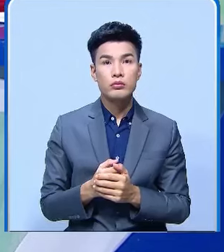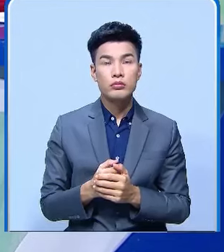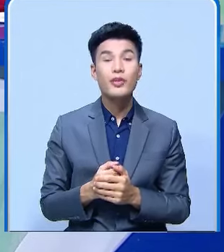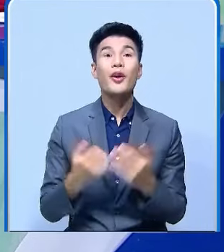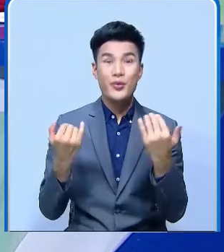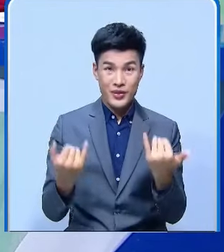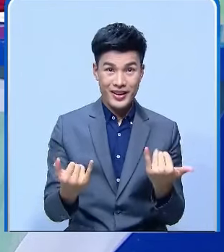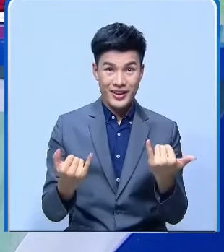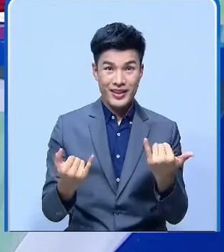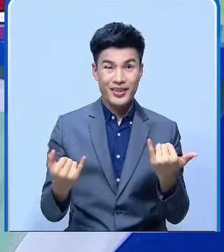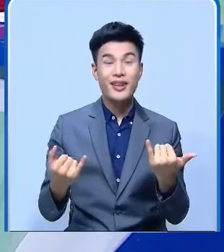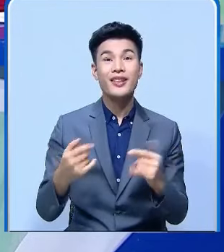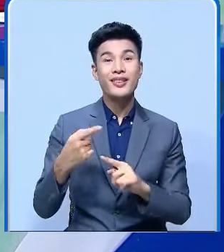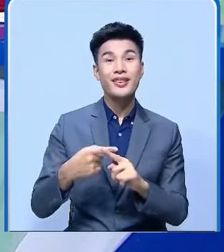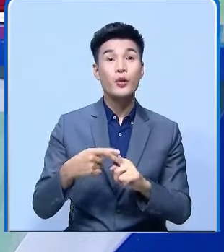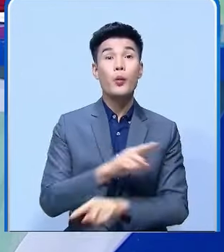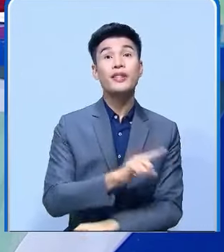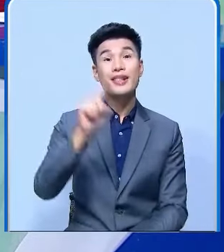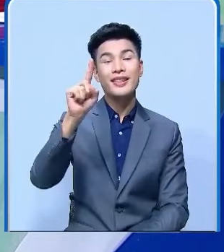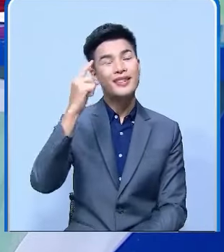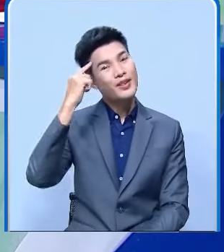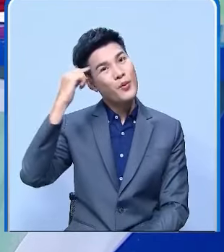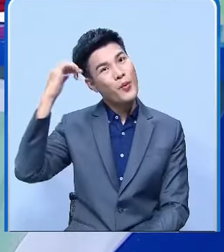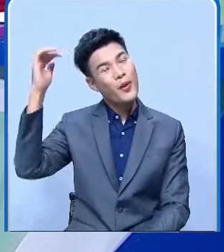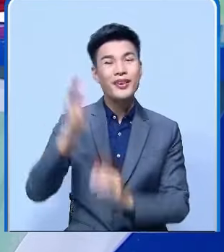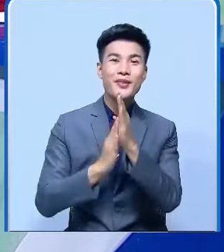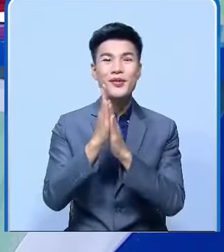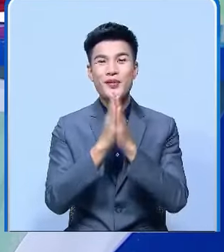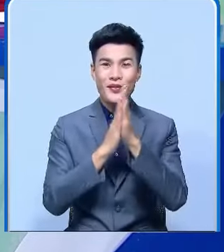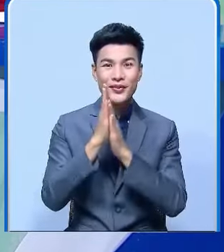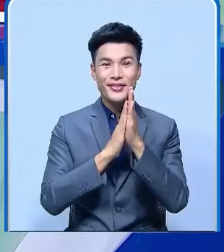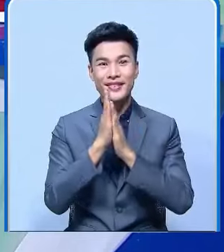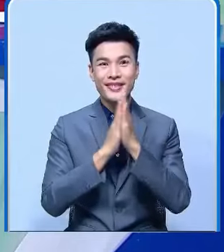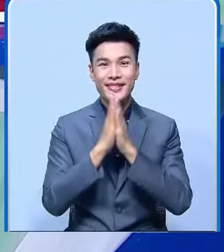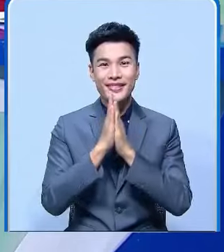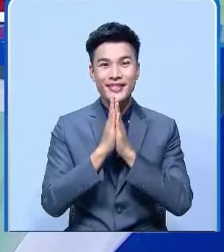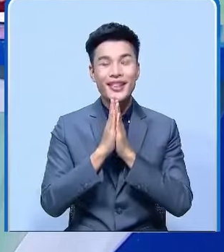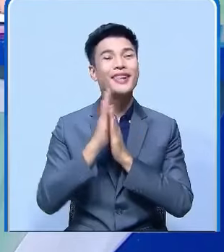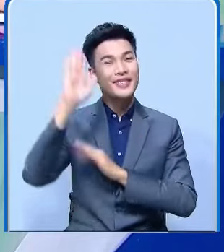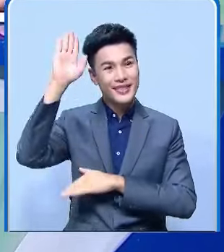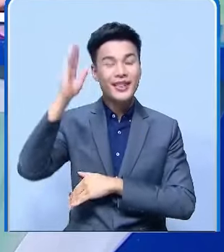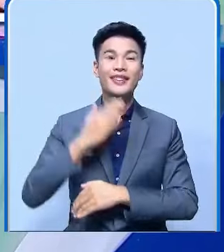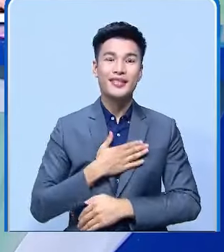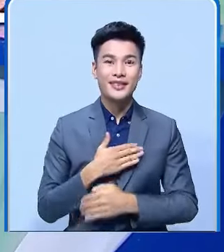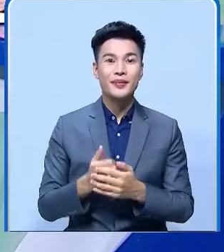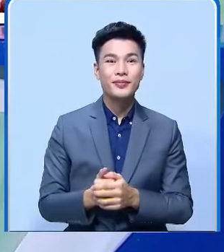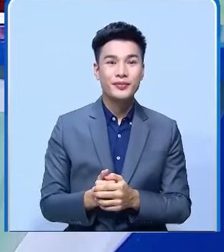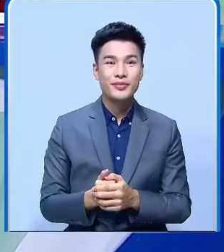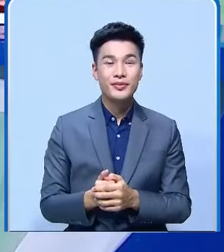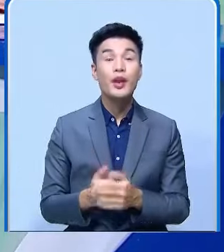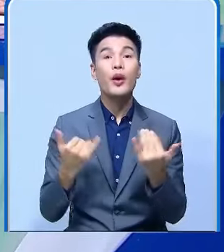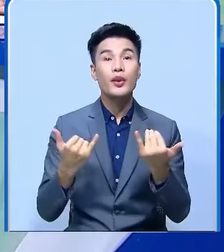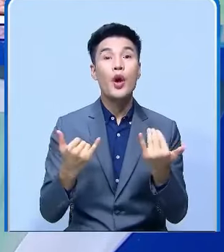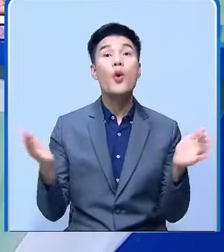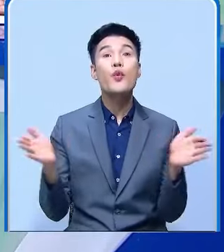วันนี้วันที่1ก็เป็นวันแห่งความหวัง แน่นอนค่ะ เราก็ เสียงดังฟังชัดนะคะคุณเจษฎาเราก็เลยร